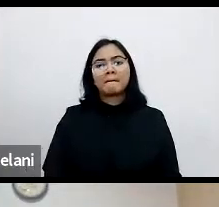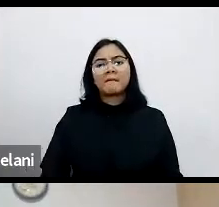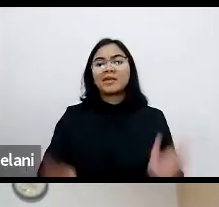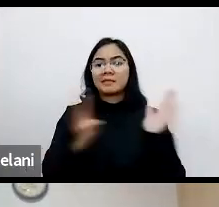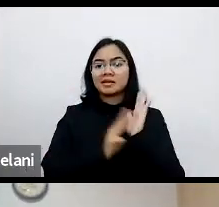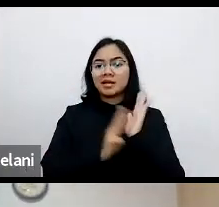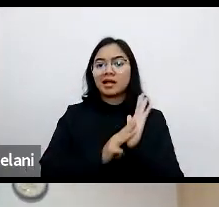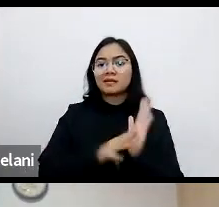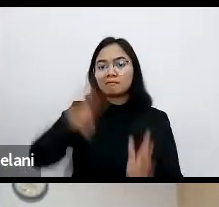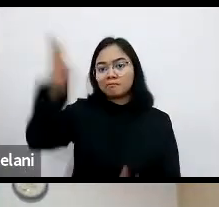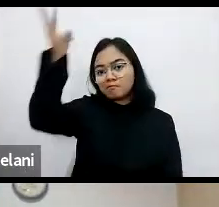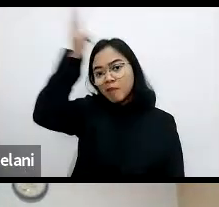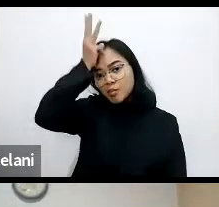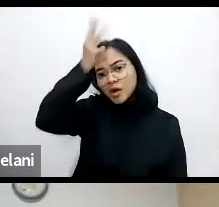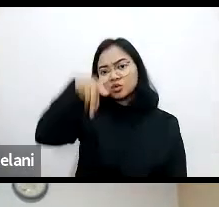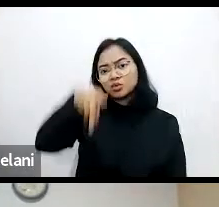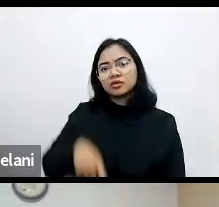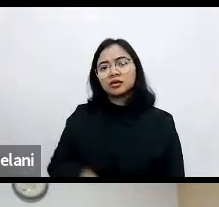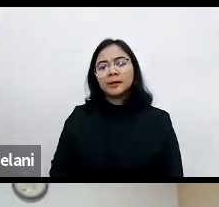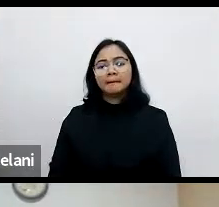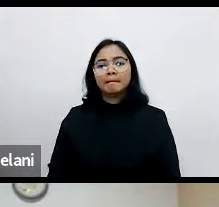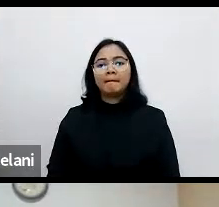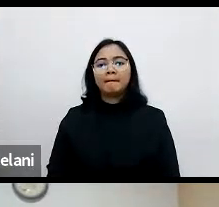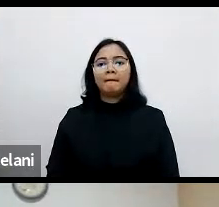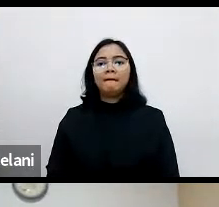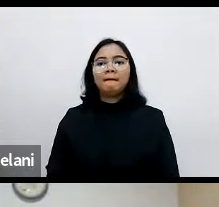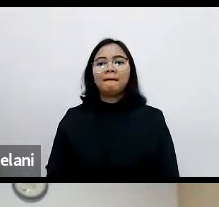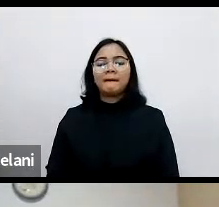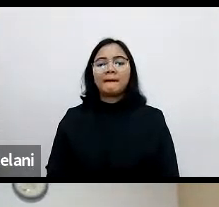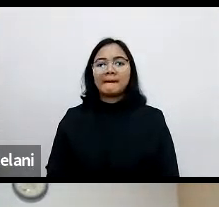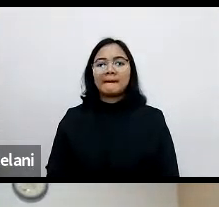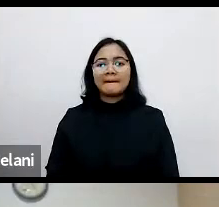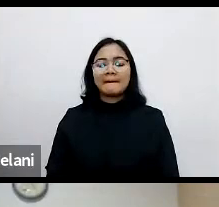terutama feminis itu ini